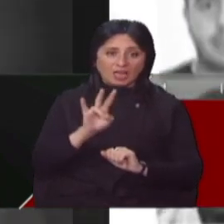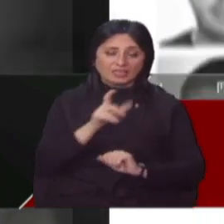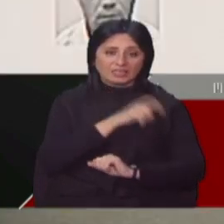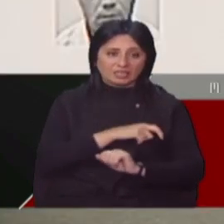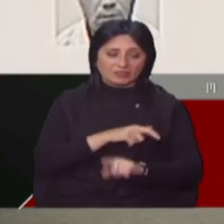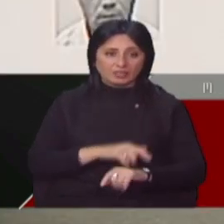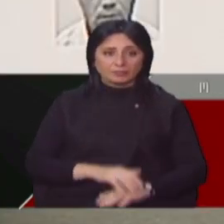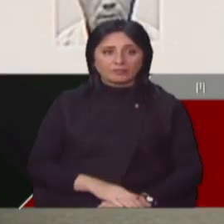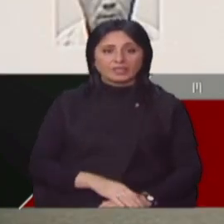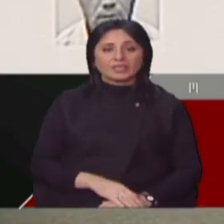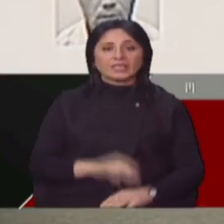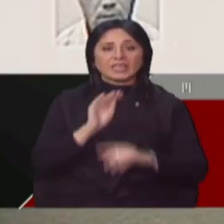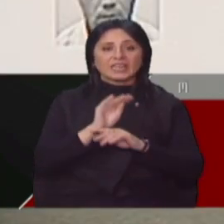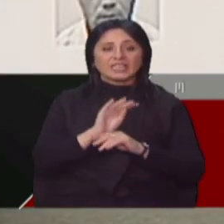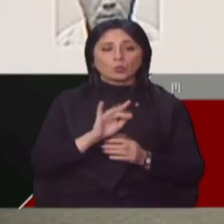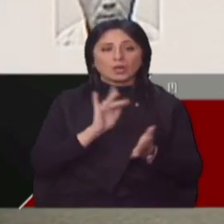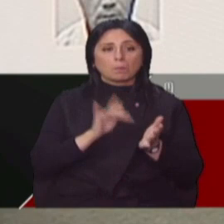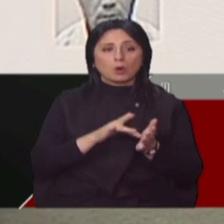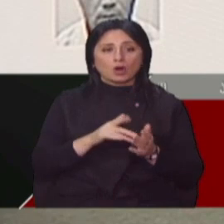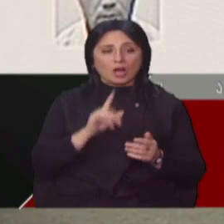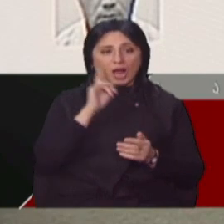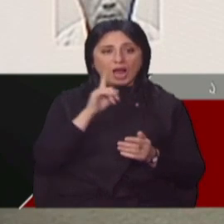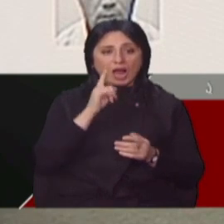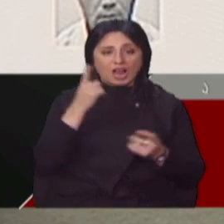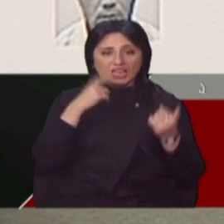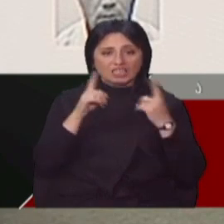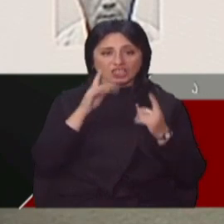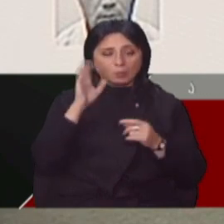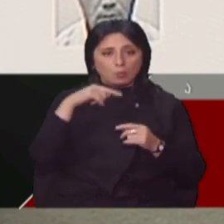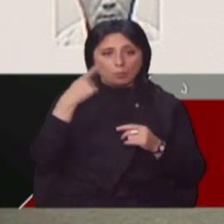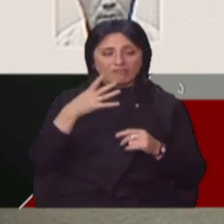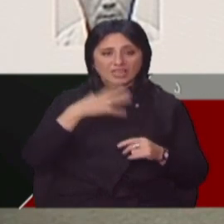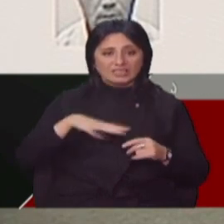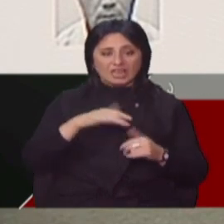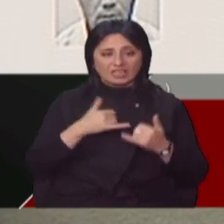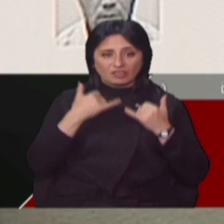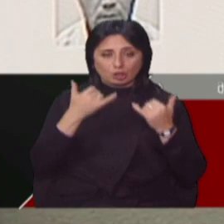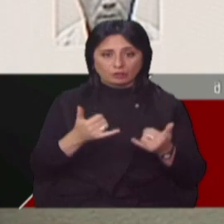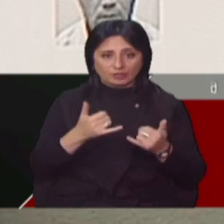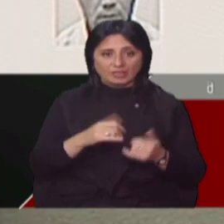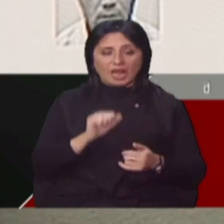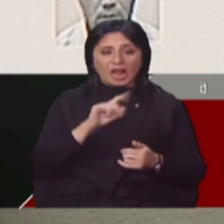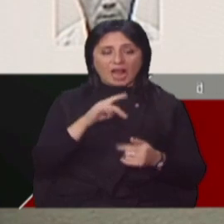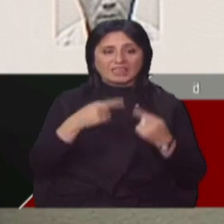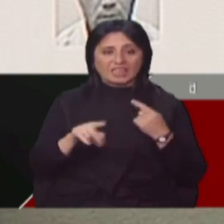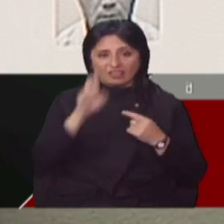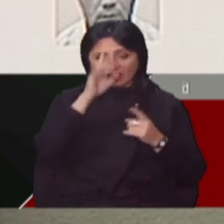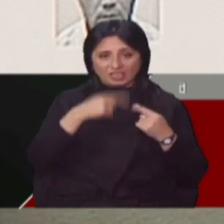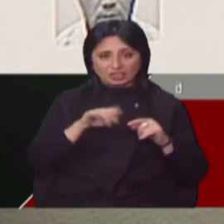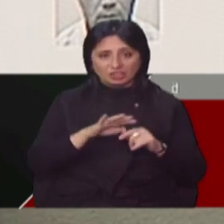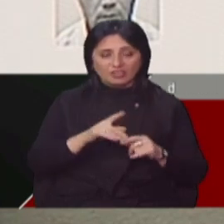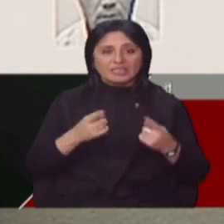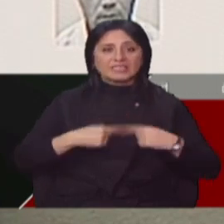წევრი. კრიტიკული მოქალაქე, ახალგაზრდული ინიციატივა მომავალი საქართველოსთვის, ალტერნატივა NGO